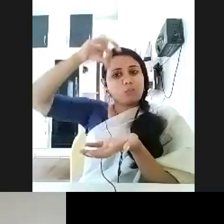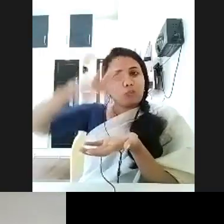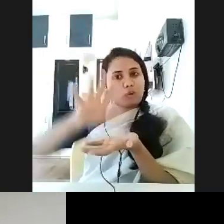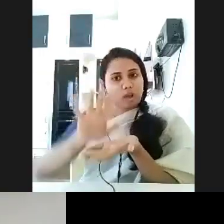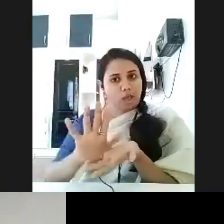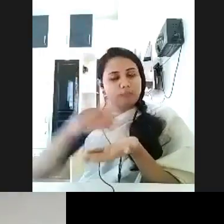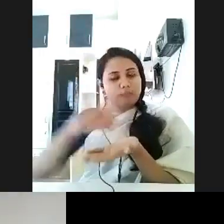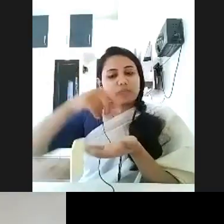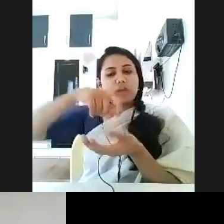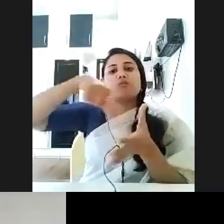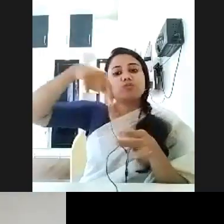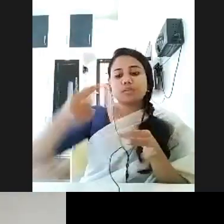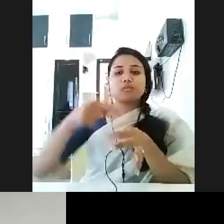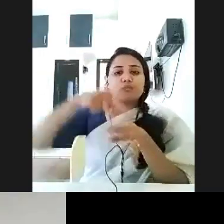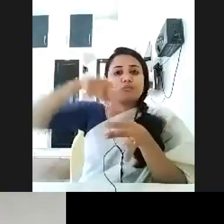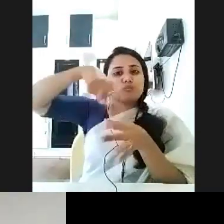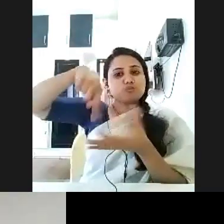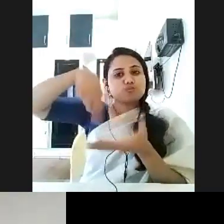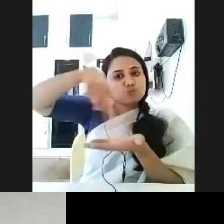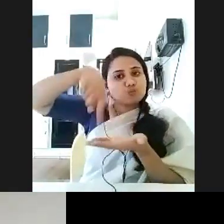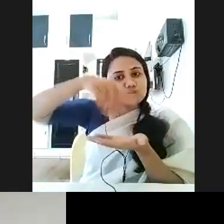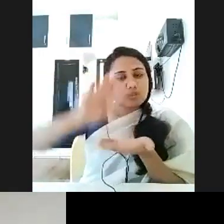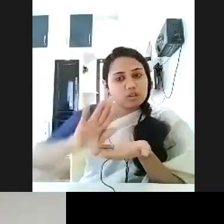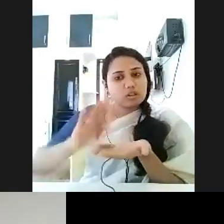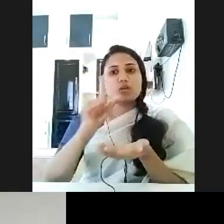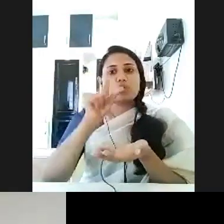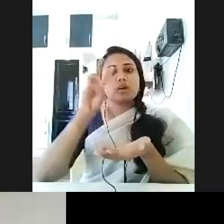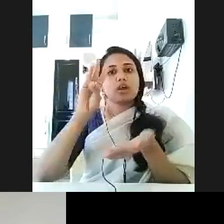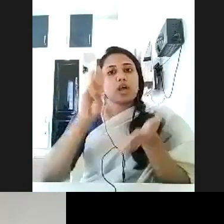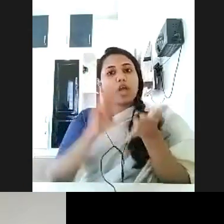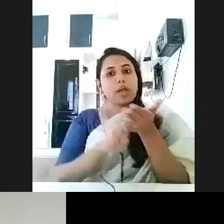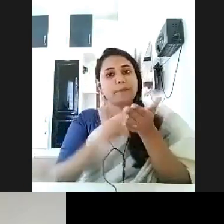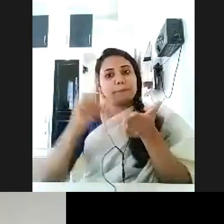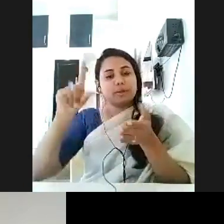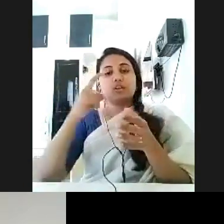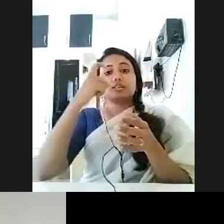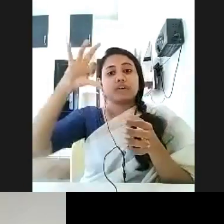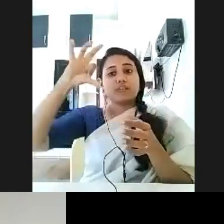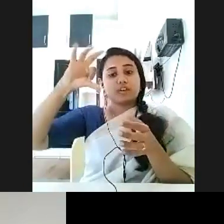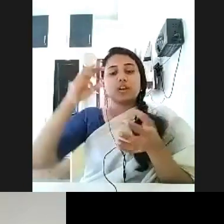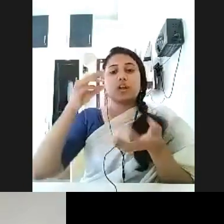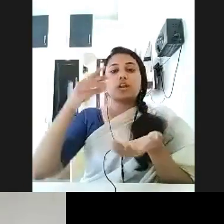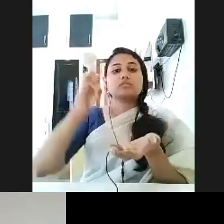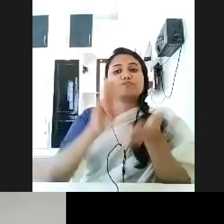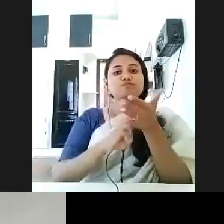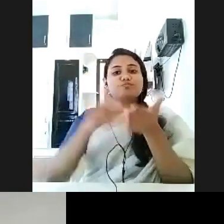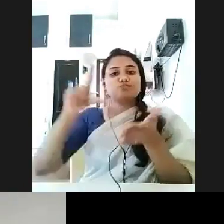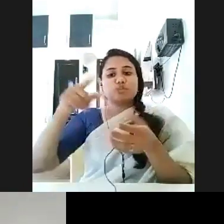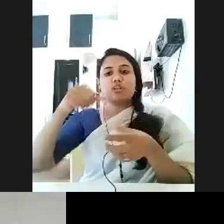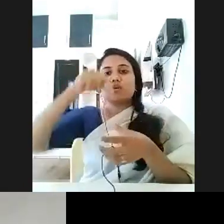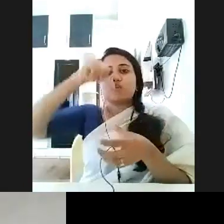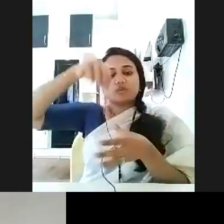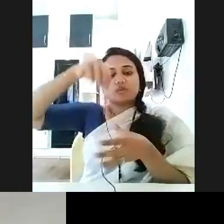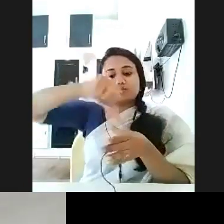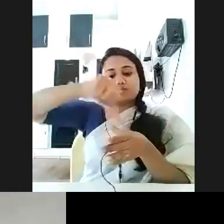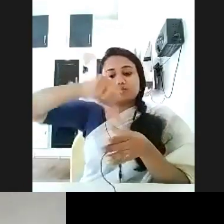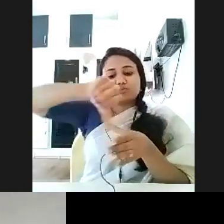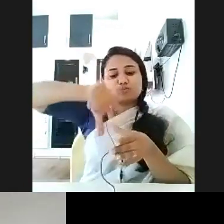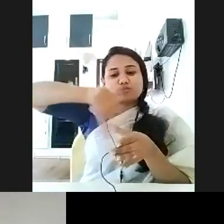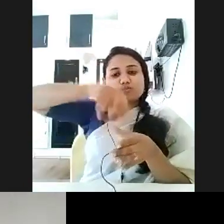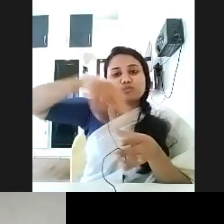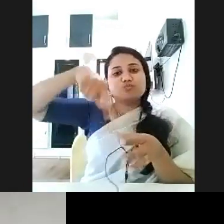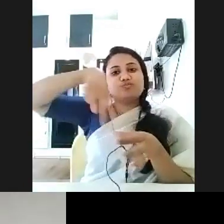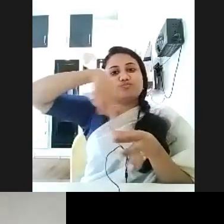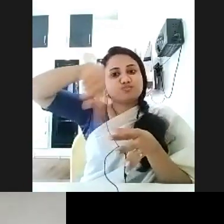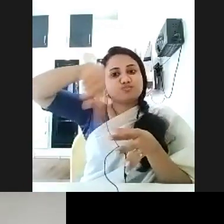ഡൈല്യൂട്ട് ചെയ്യും. അതായത് 1 ml പൗഡർ ആയിരിക്കും ഉണ്ടാവുക. അതിനെ 79 ml വെള്ളം ഒഴിച്ചിട്ട് 80 ml വരെ ഡൈല്യൂട്ട് ചെയ്യുന്നതായിരിക്കും. ഡൈല്യൂട്ട്